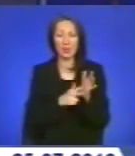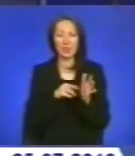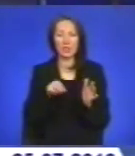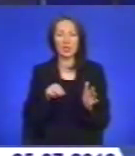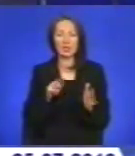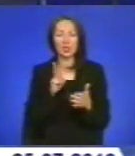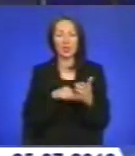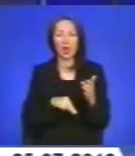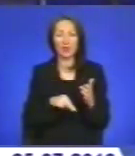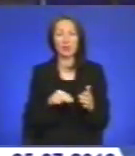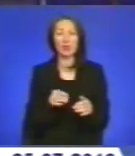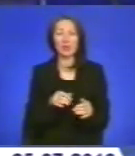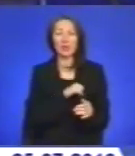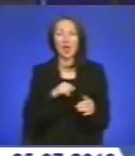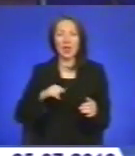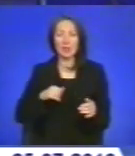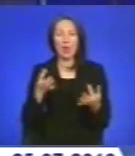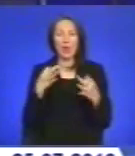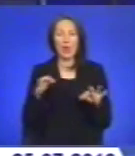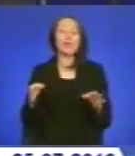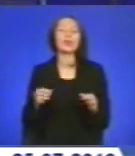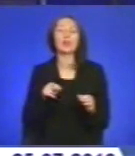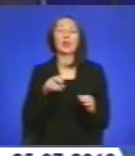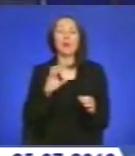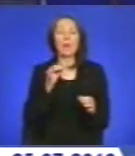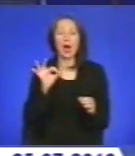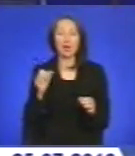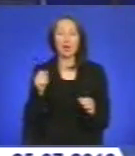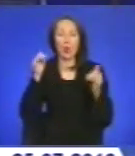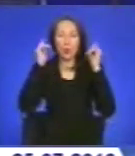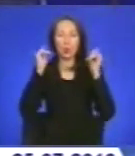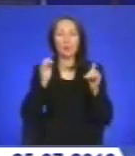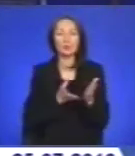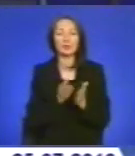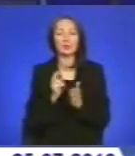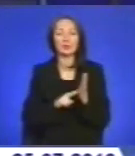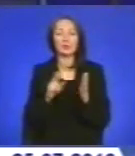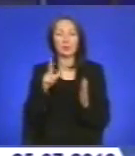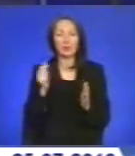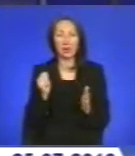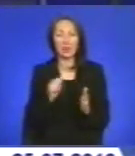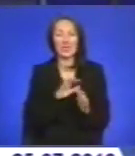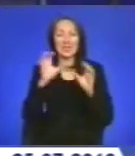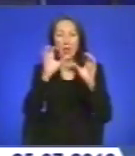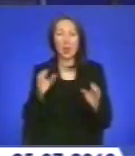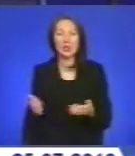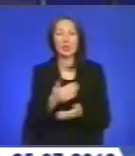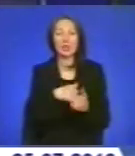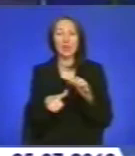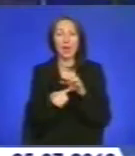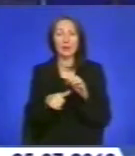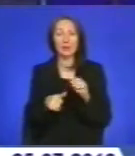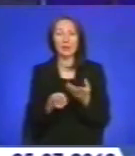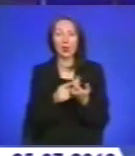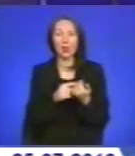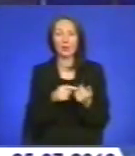замість 30 гривень сплачуватимуть 273 гривні. Незаконне збирання грибів тарифікуватимуть по 27 гривень за одиницю,